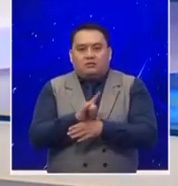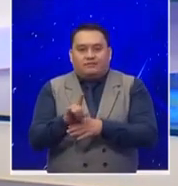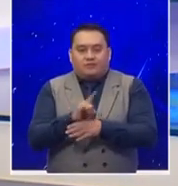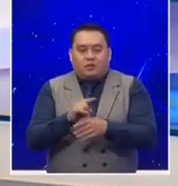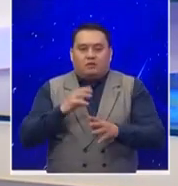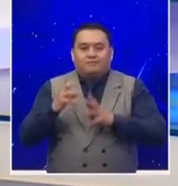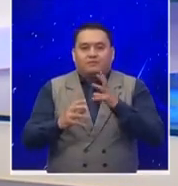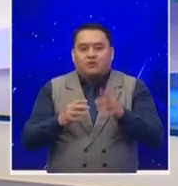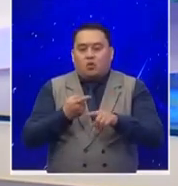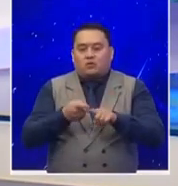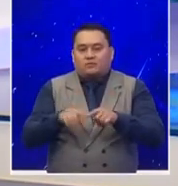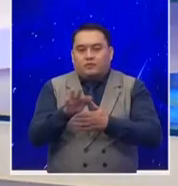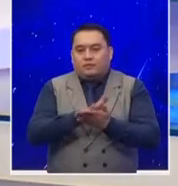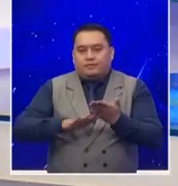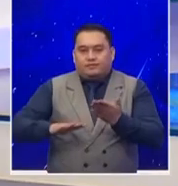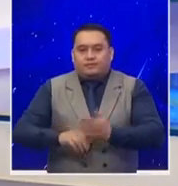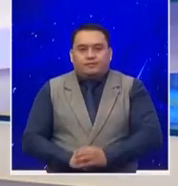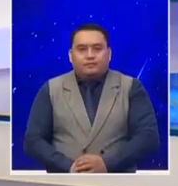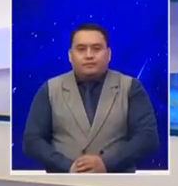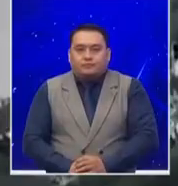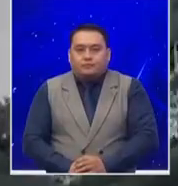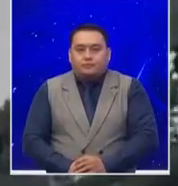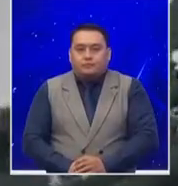өзге де ел жаңалықтары келесі топтамада.